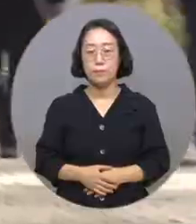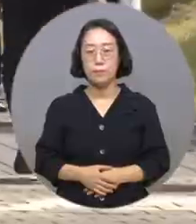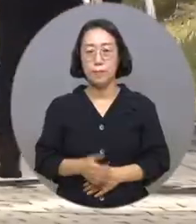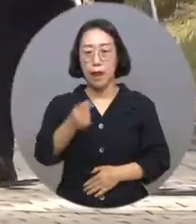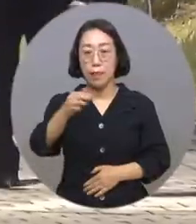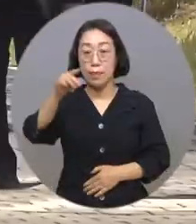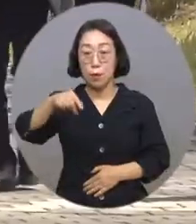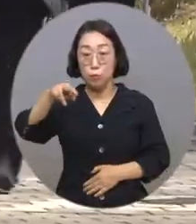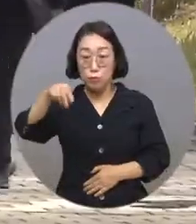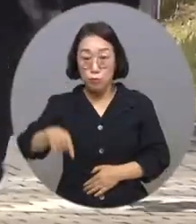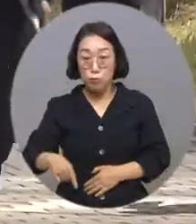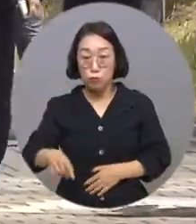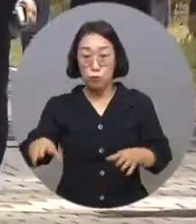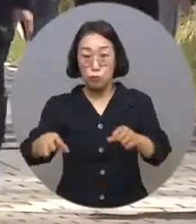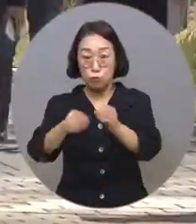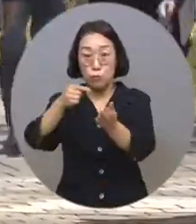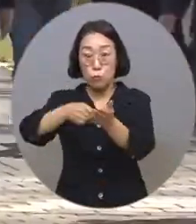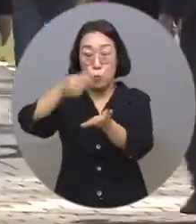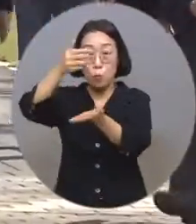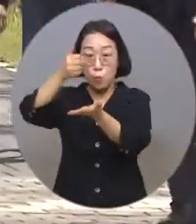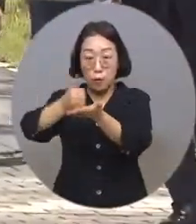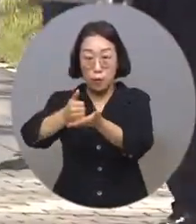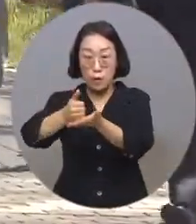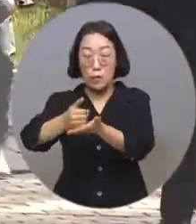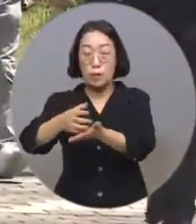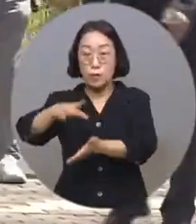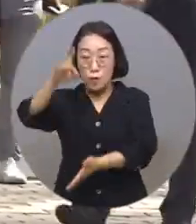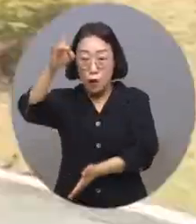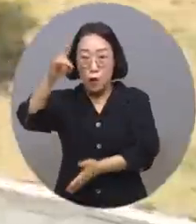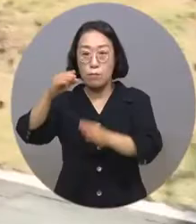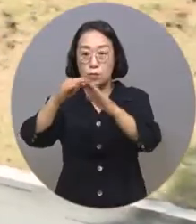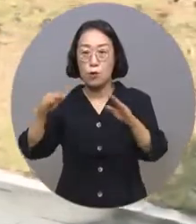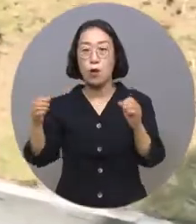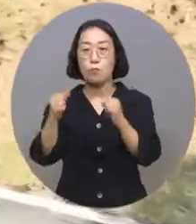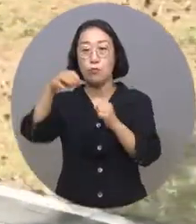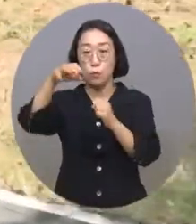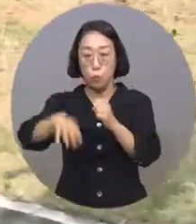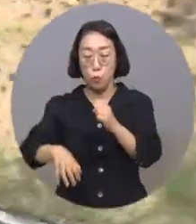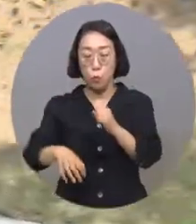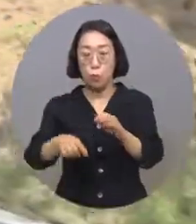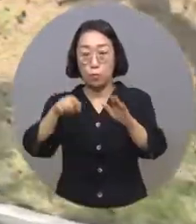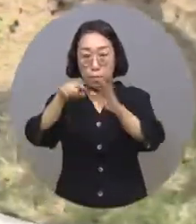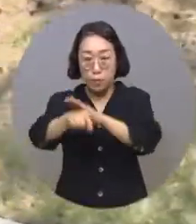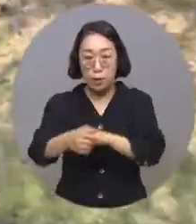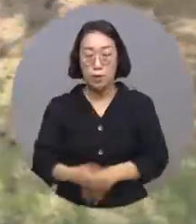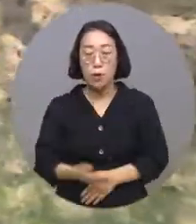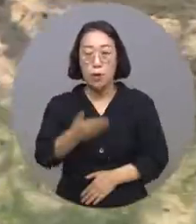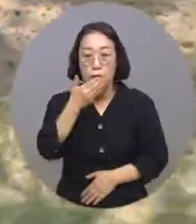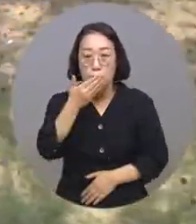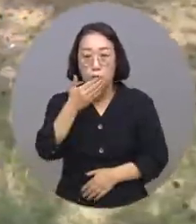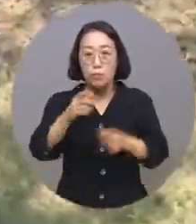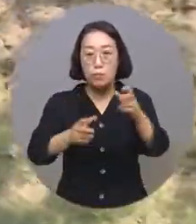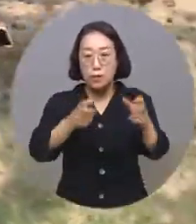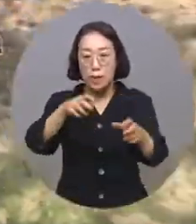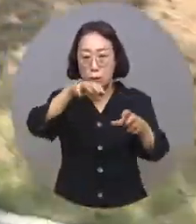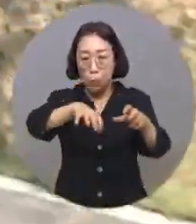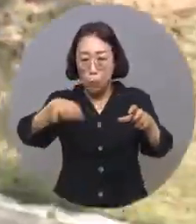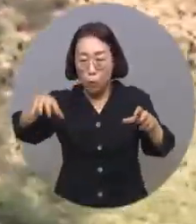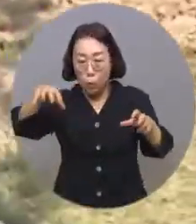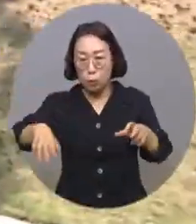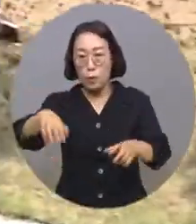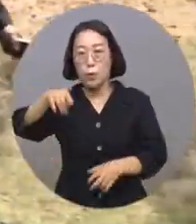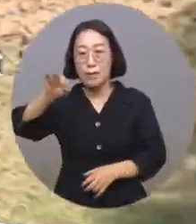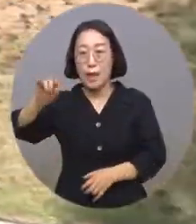한덕수 국무총리가 취임 후 처음으로 전라북도를 찾아 익산 국가식품클러스터 산업단지와 새만금